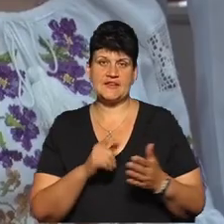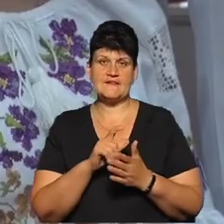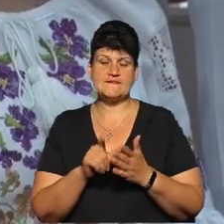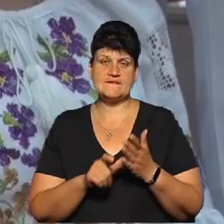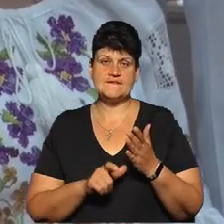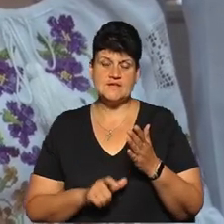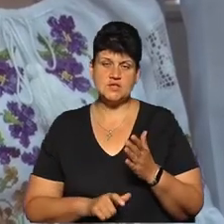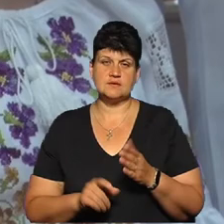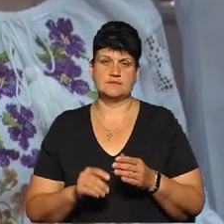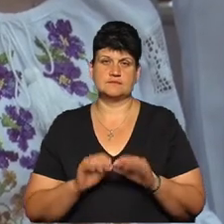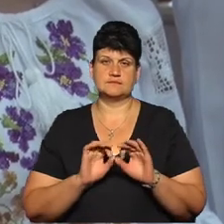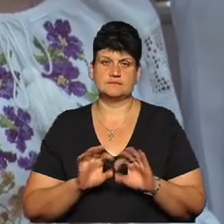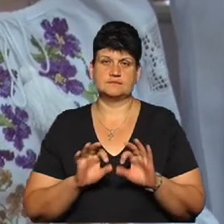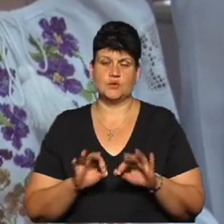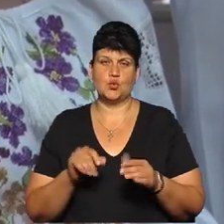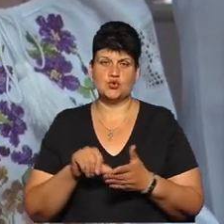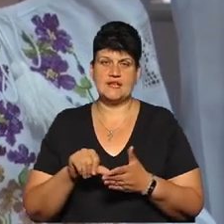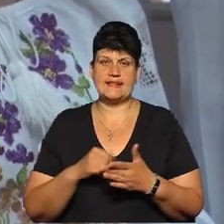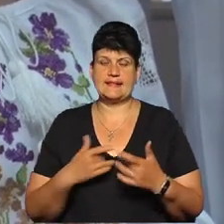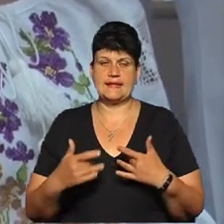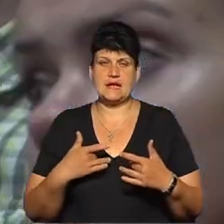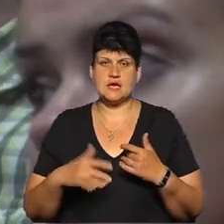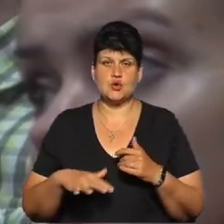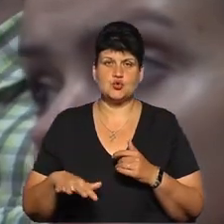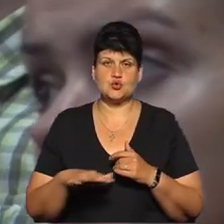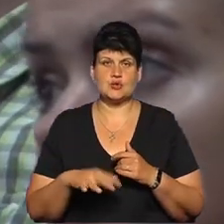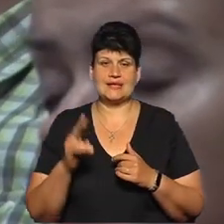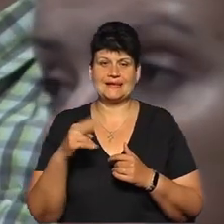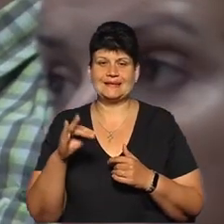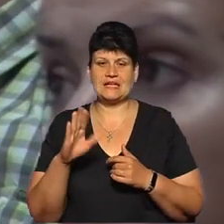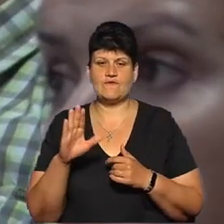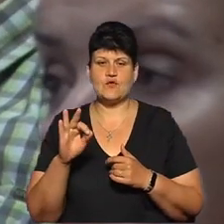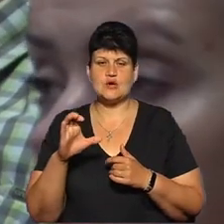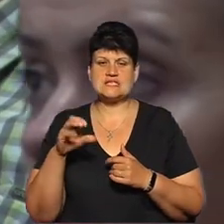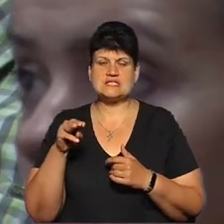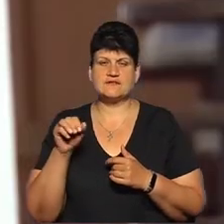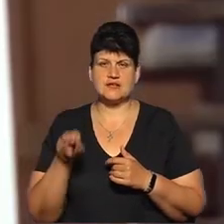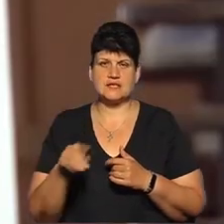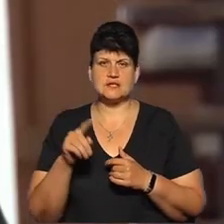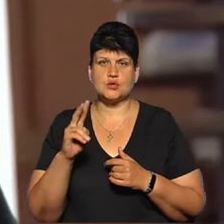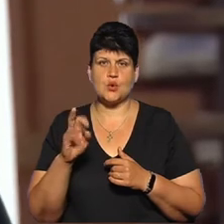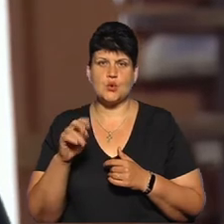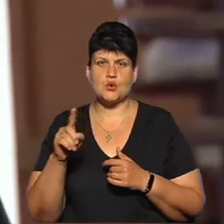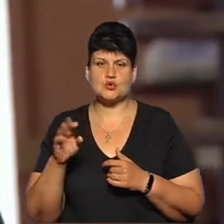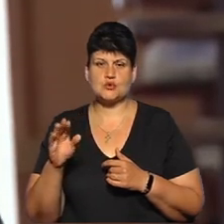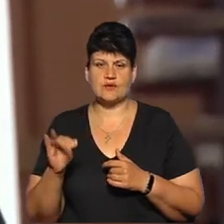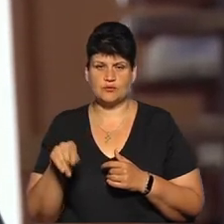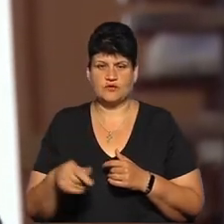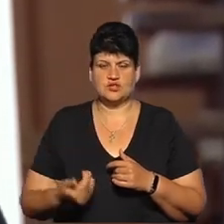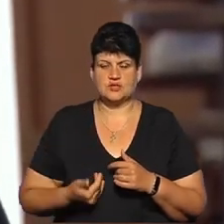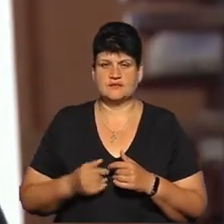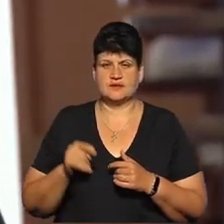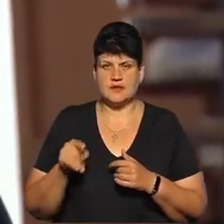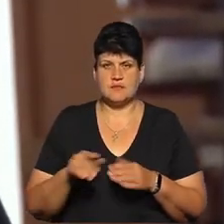декламували учасники театральної студії «Дивосвіт» з Козови. Адже саме в цьому селищі разом з дружиною жив боєць. Виконав пісню харківський